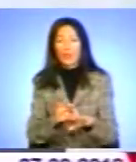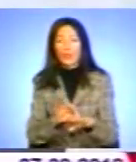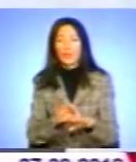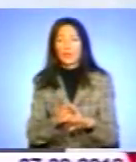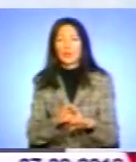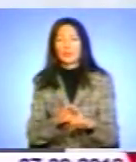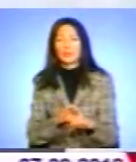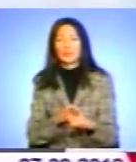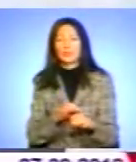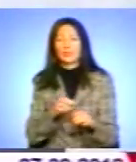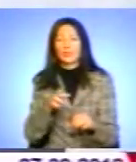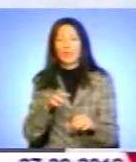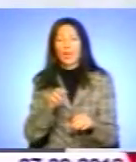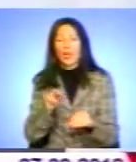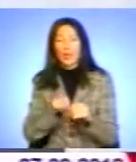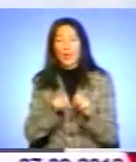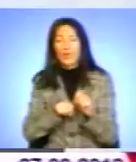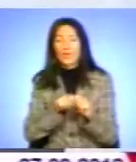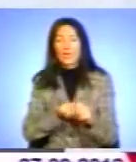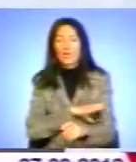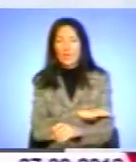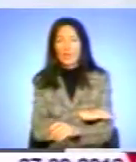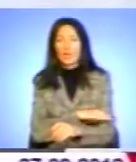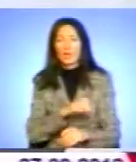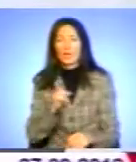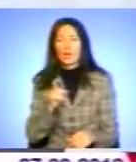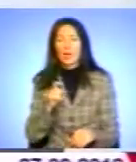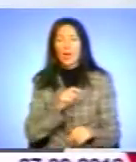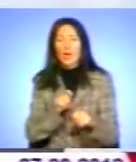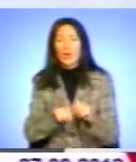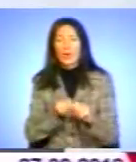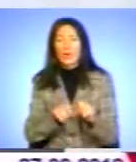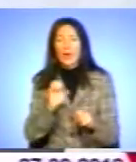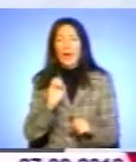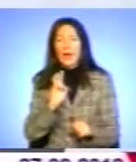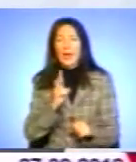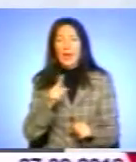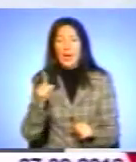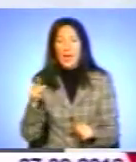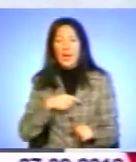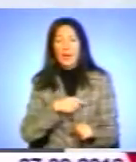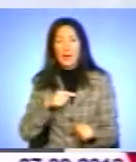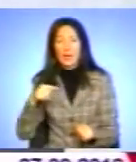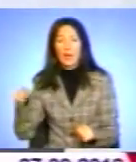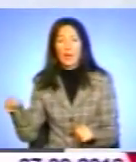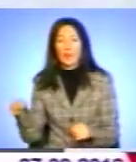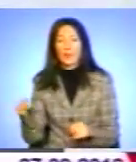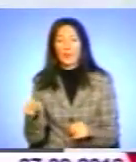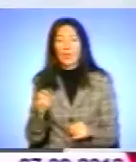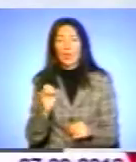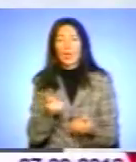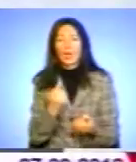холтерівське моніторування артеріального тиску, холтерівське моніторування ЕКГ,